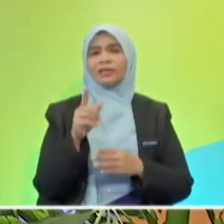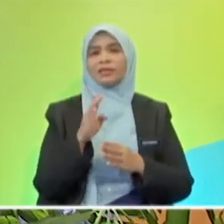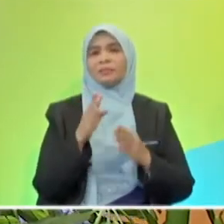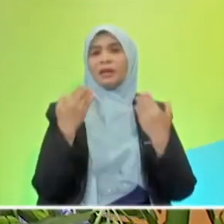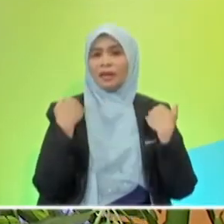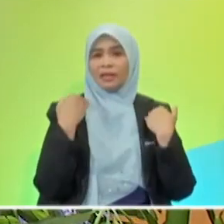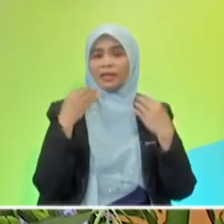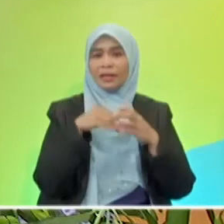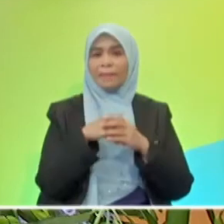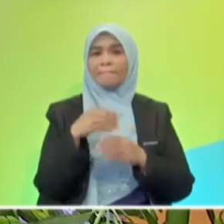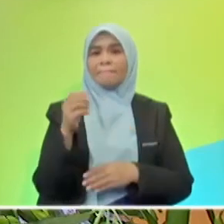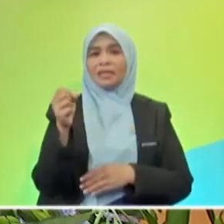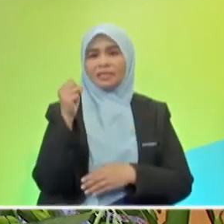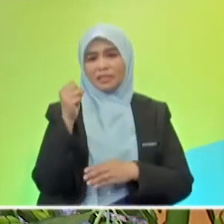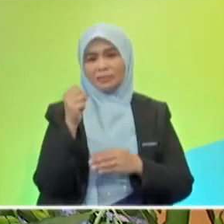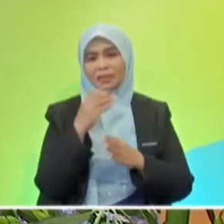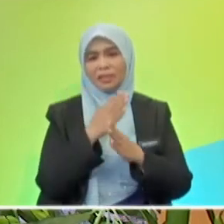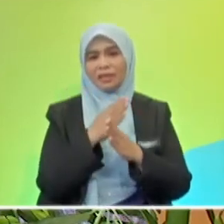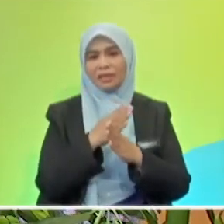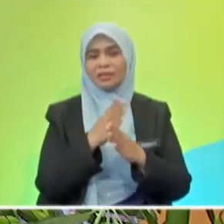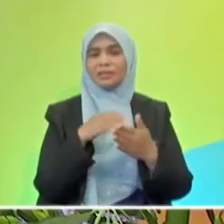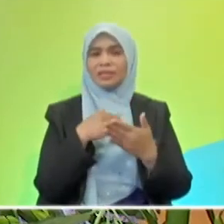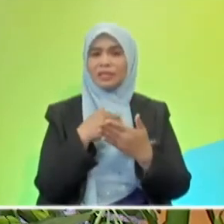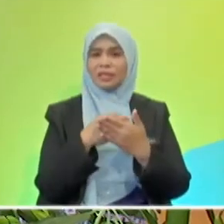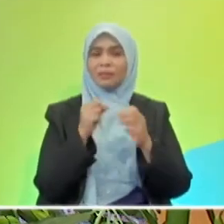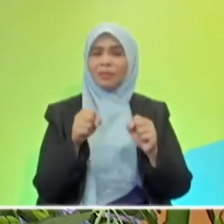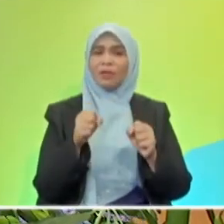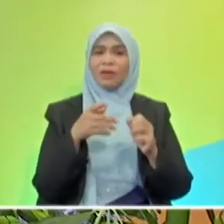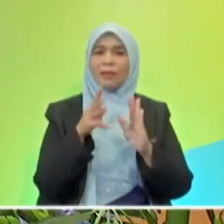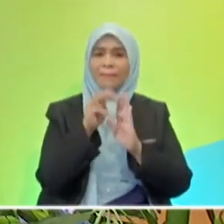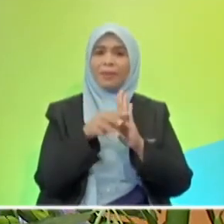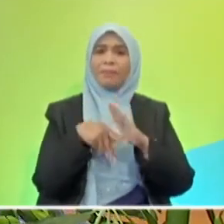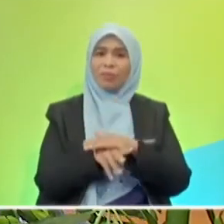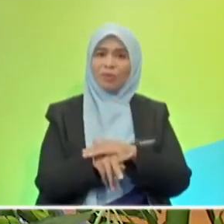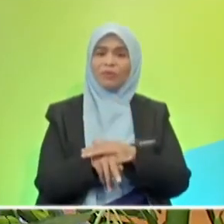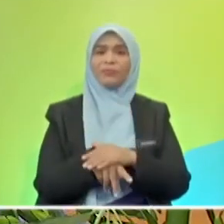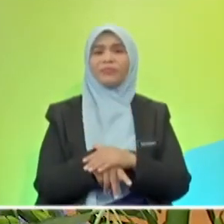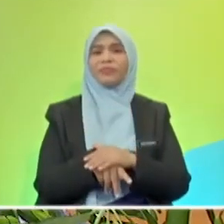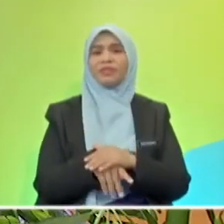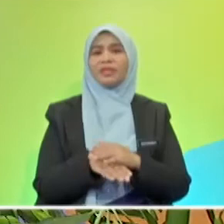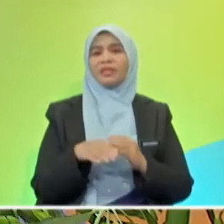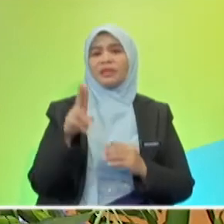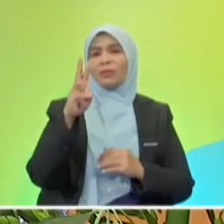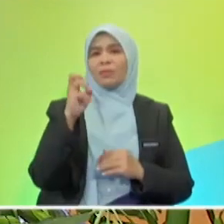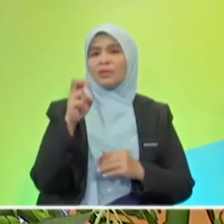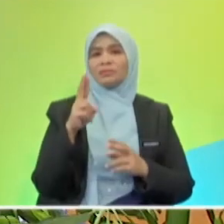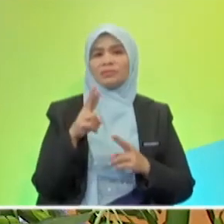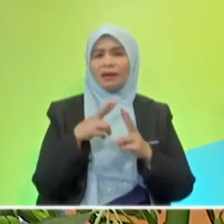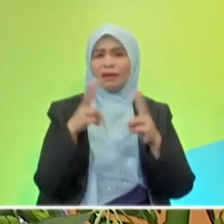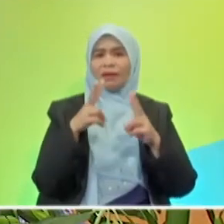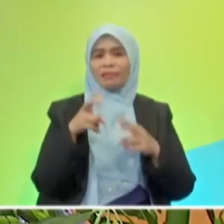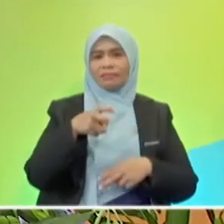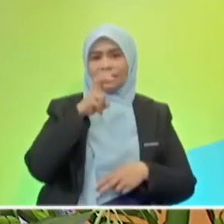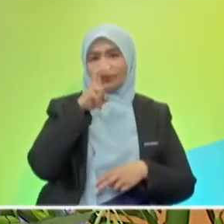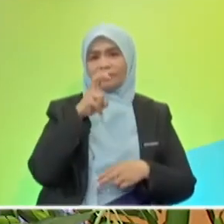bahkan sekiranya kebenaran itu sehingga boleh membunuhmu Wow jadi Sayyidina Umar ini cukup tegas dengan pendiriannya